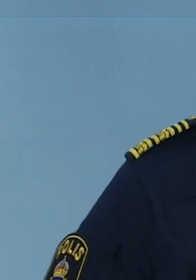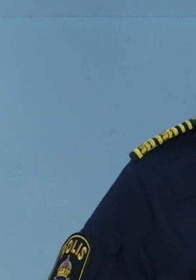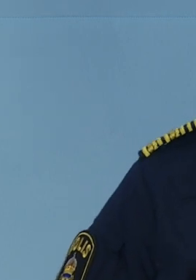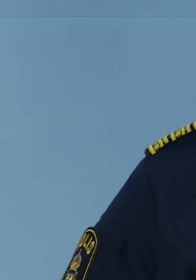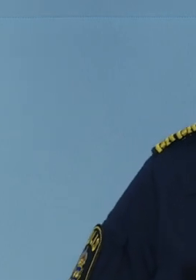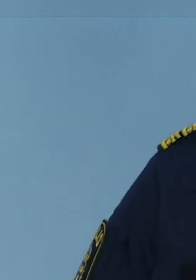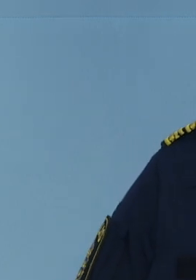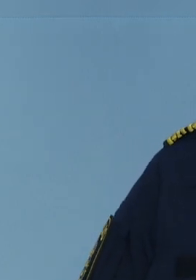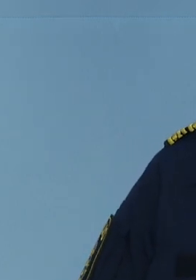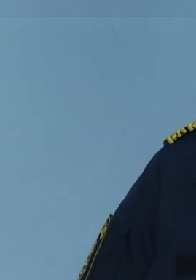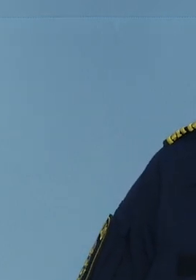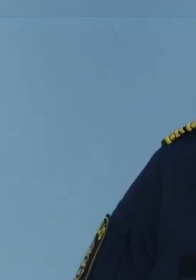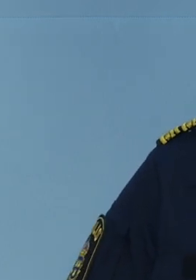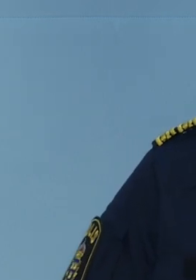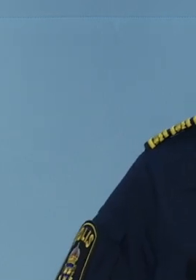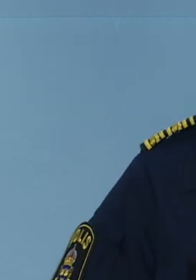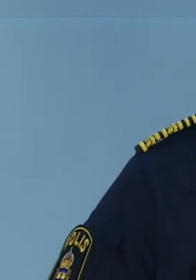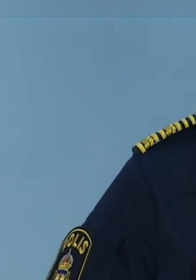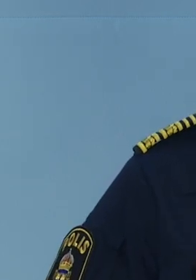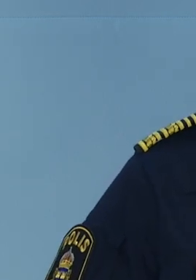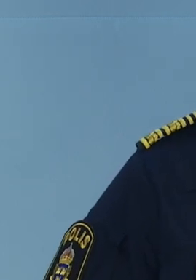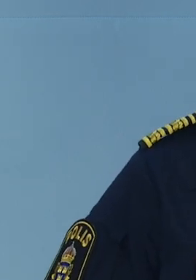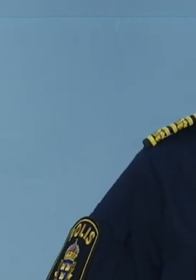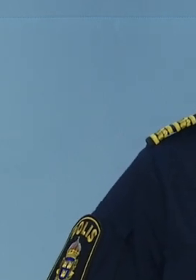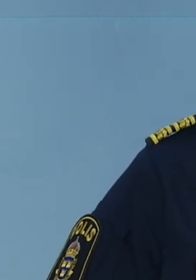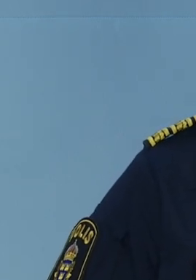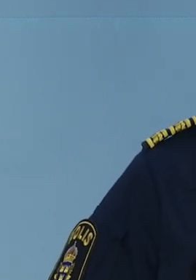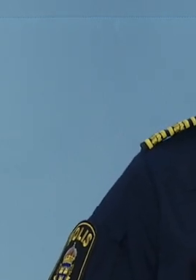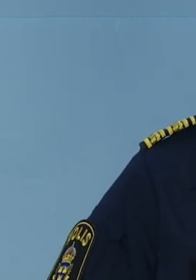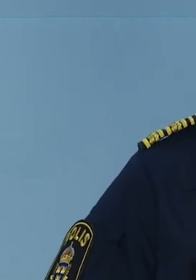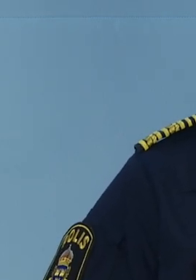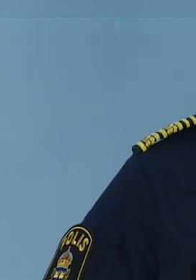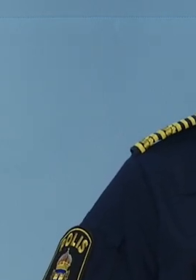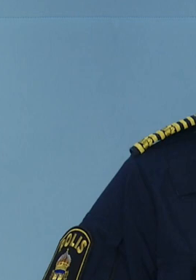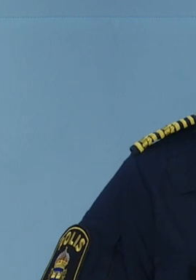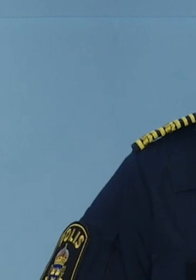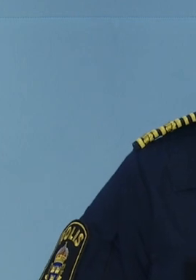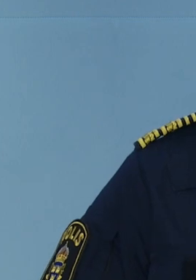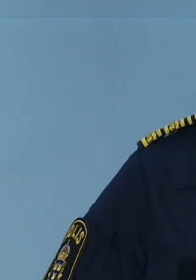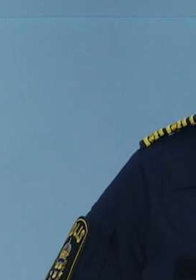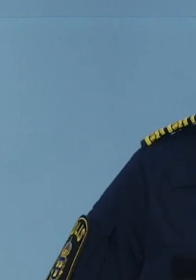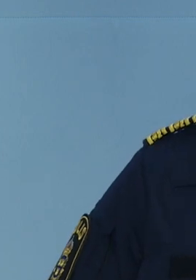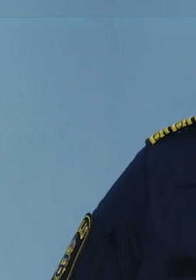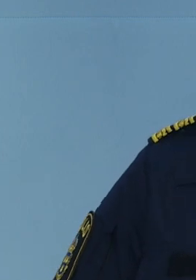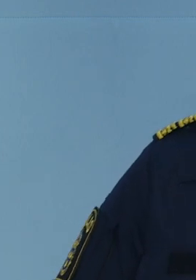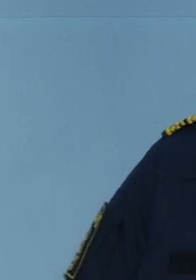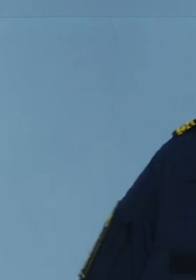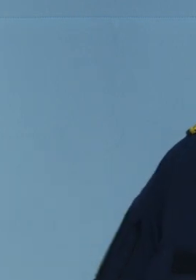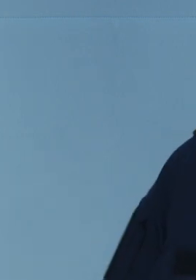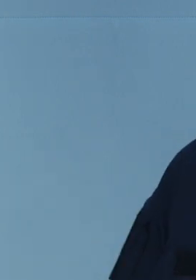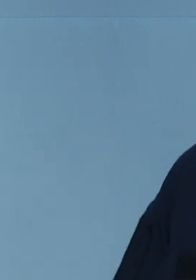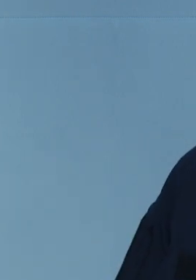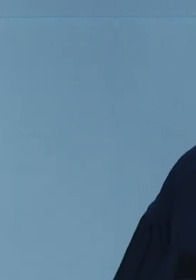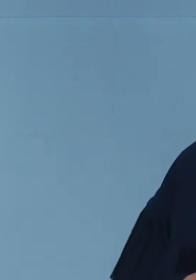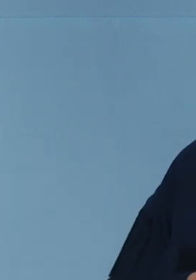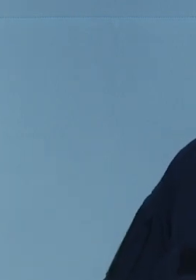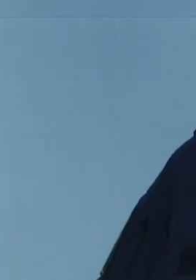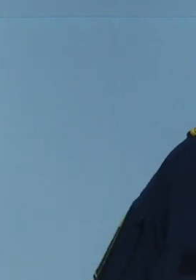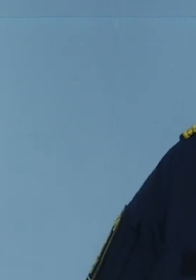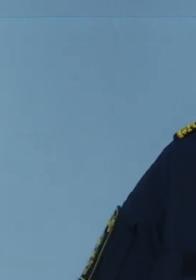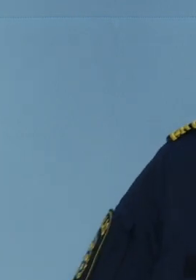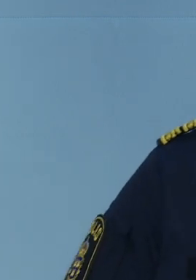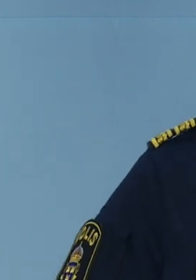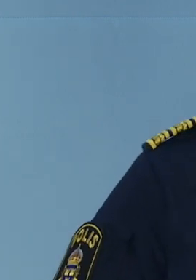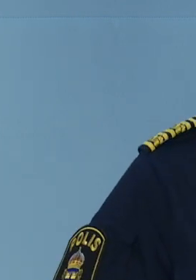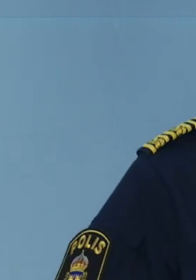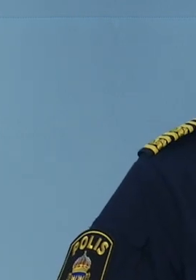5 stycken skjutna med automatvapen. Svårt skadade. Det blir en liten